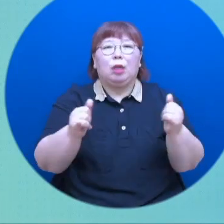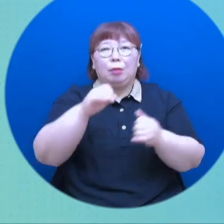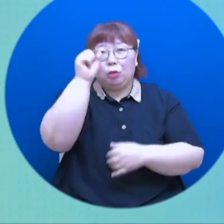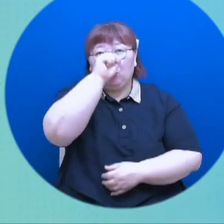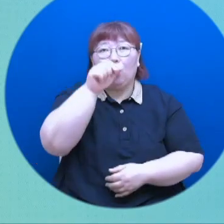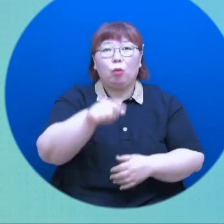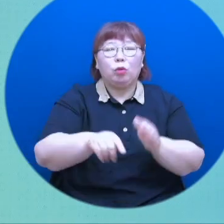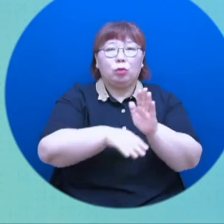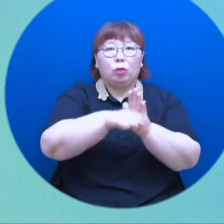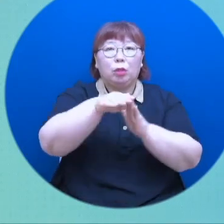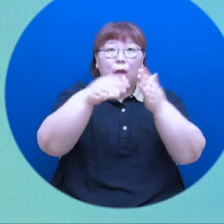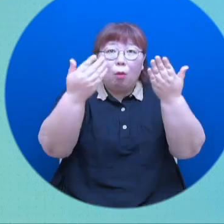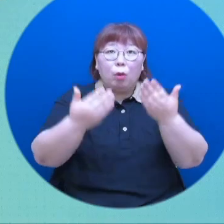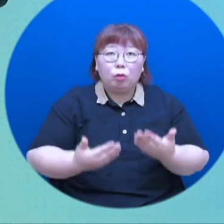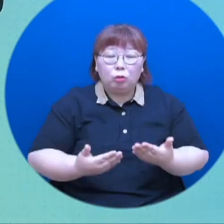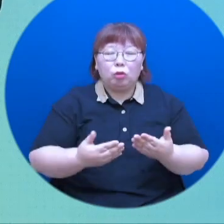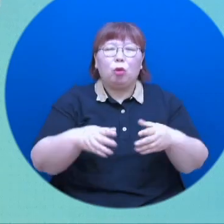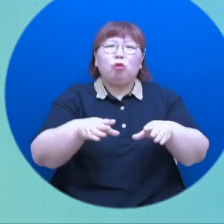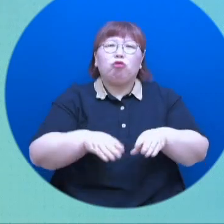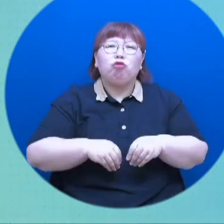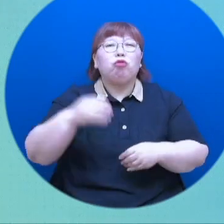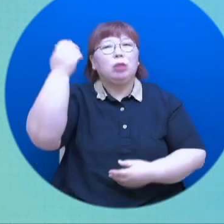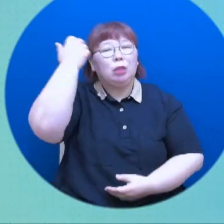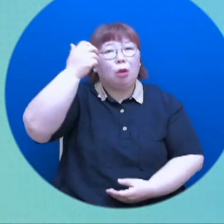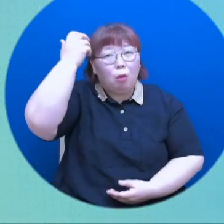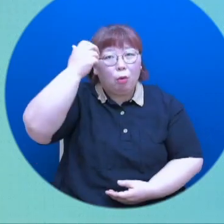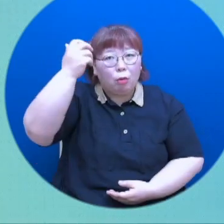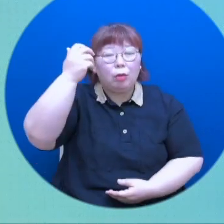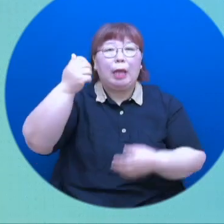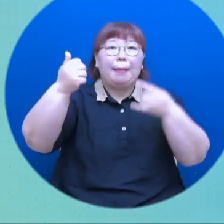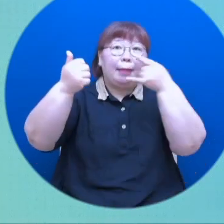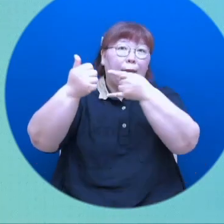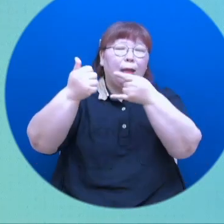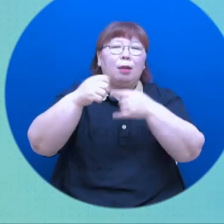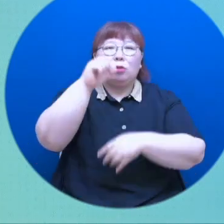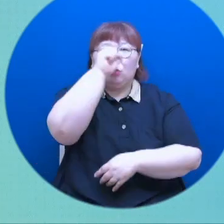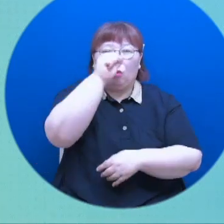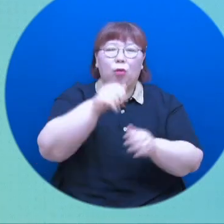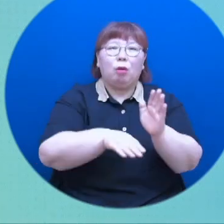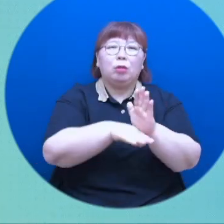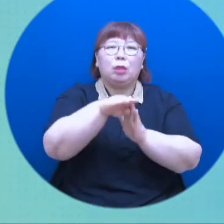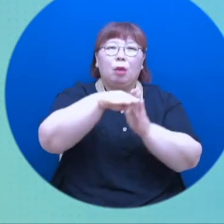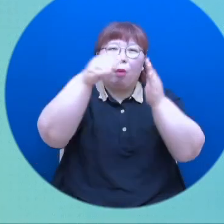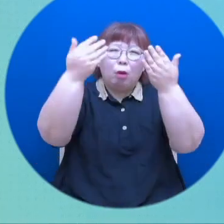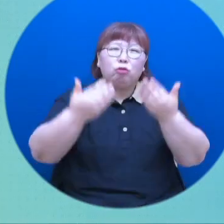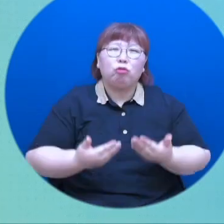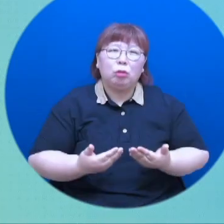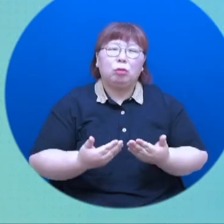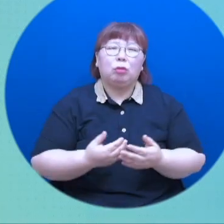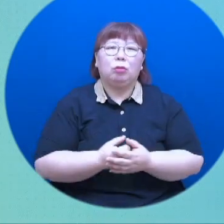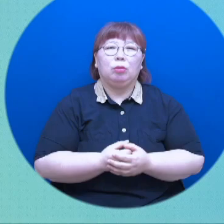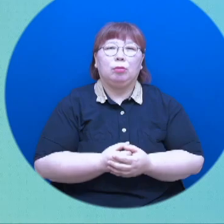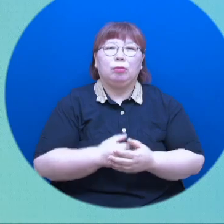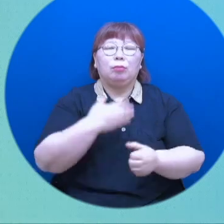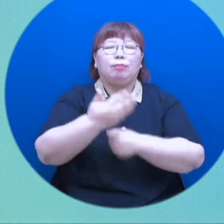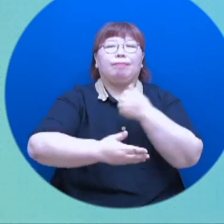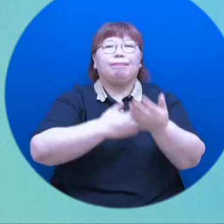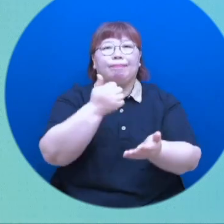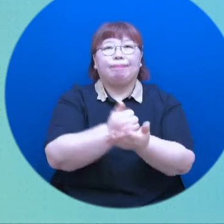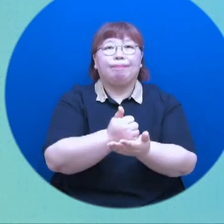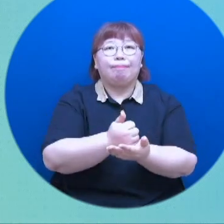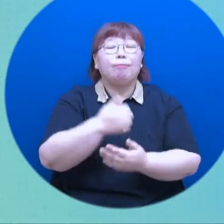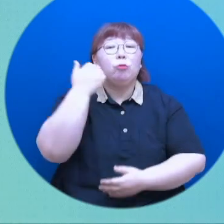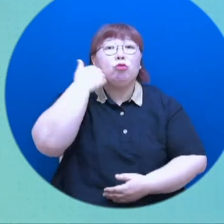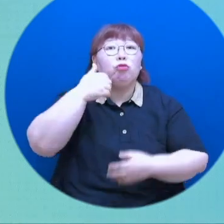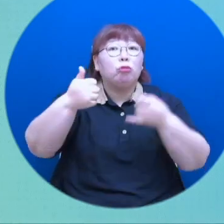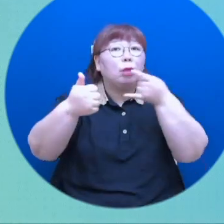하나님, 주린 영혼에게 좋은 것으로 채워주시는 하나님, 좋은 것으로 채워주시는 하나님,